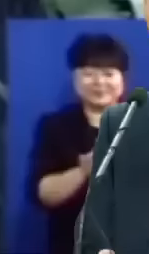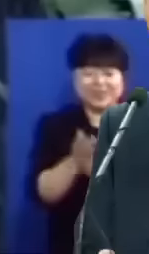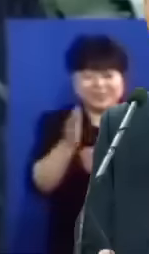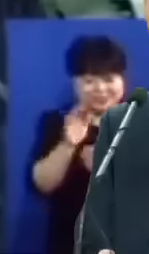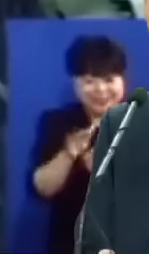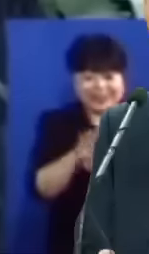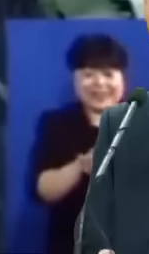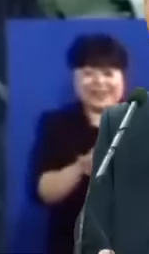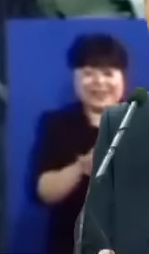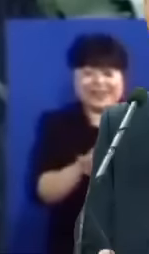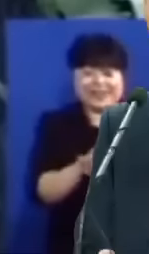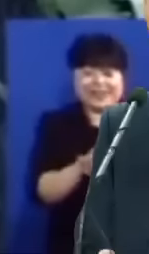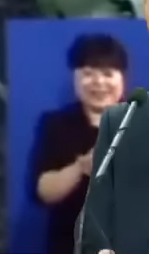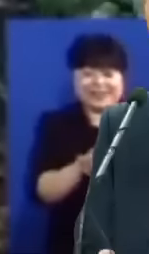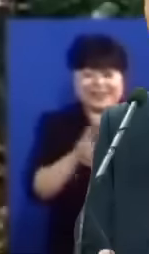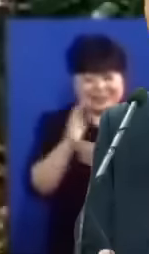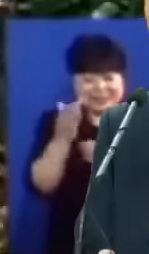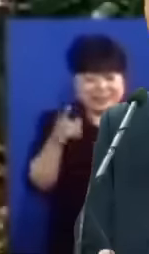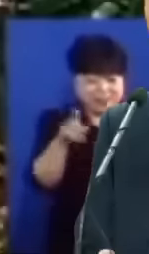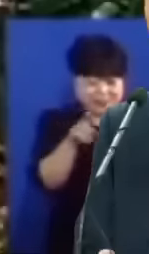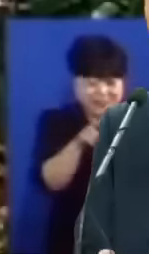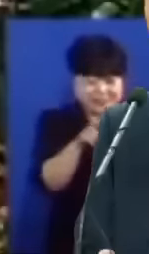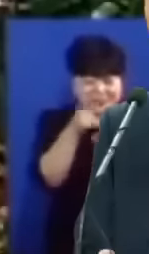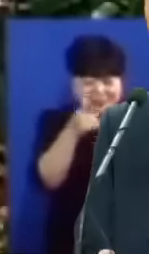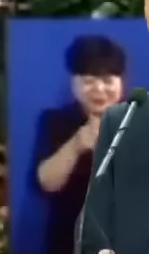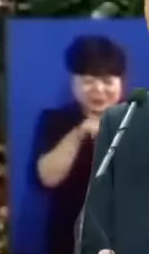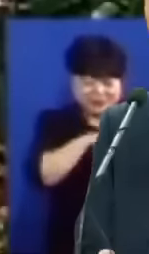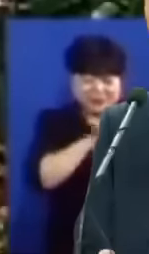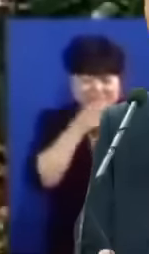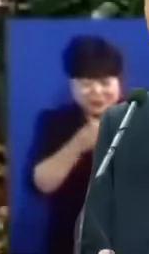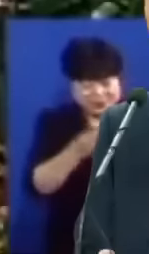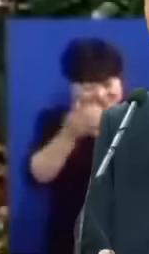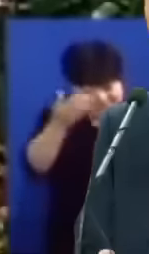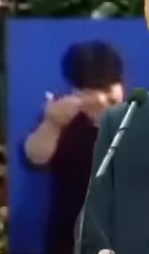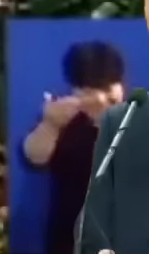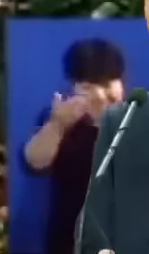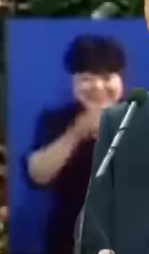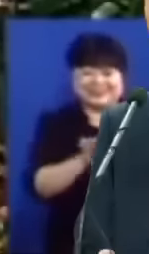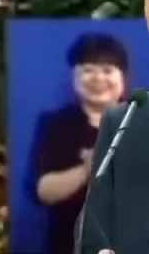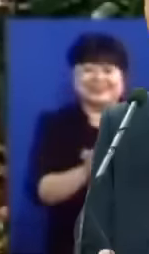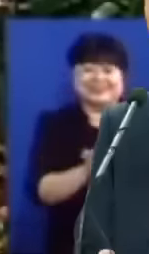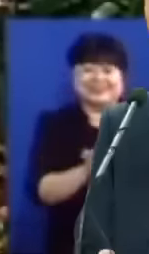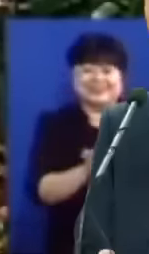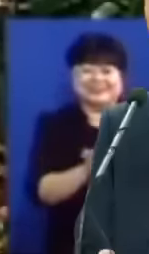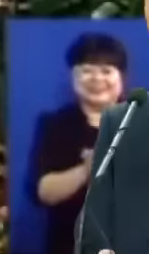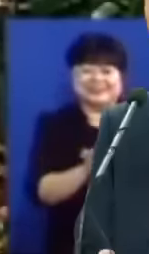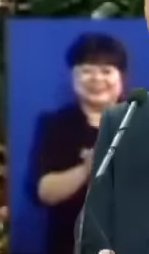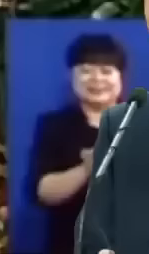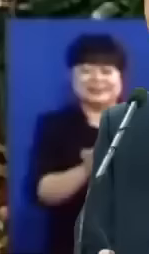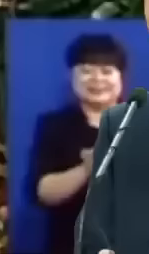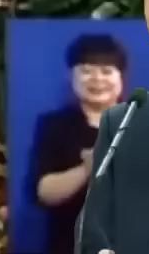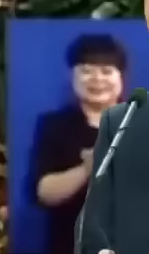그런데 그렇게 되기를 예수님 이름으로 축복합니다.